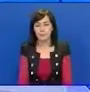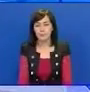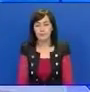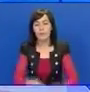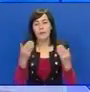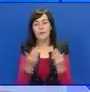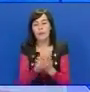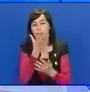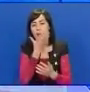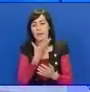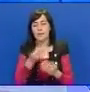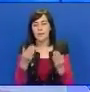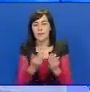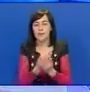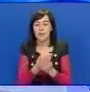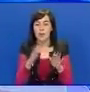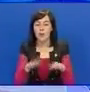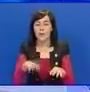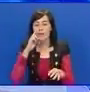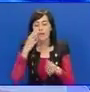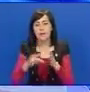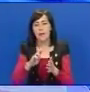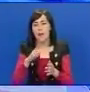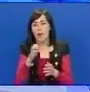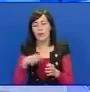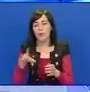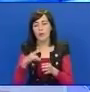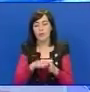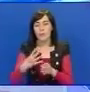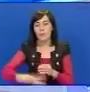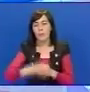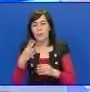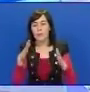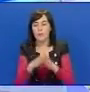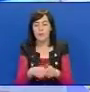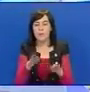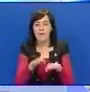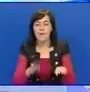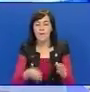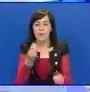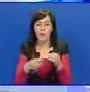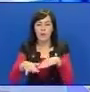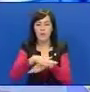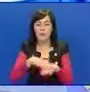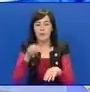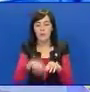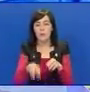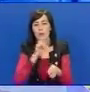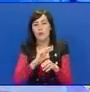Жаңа келбет, жаңа ринг. Шымкенттегі Қаратау ауданы бойынша көп қабатты үйлердің балалар алаңшалары шетінен жөнделіп